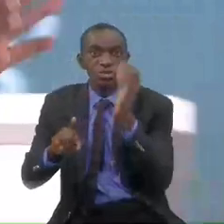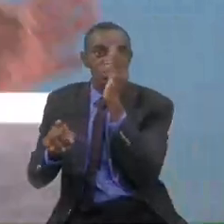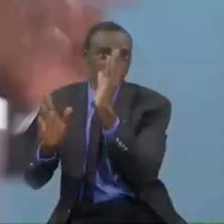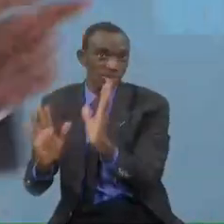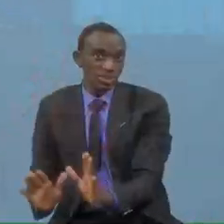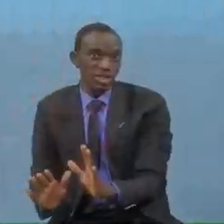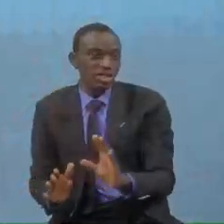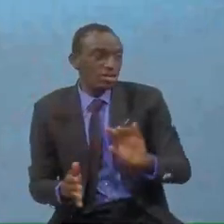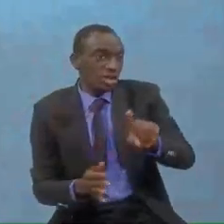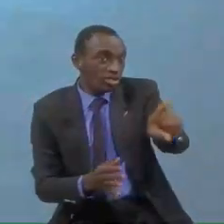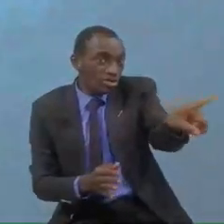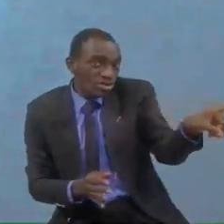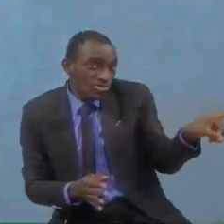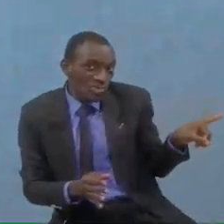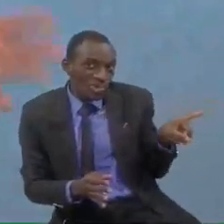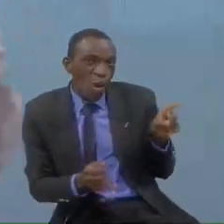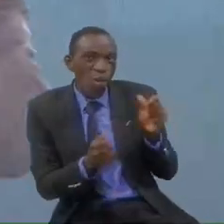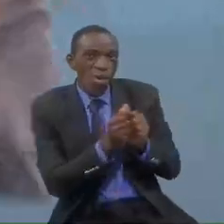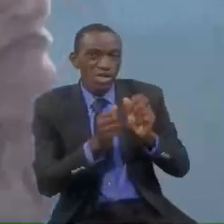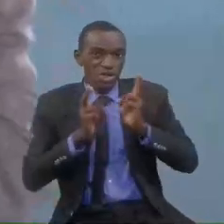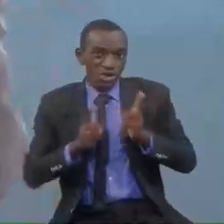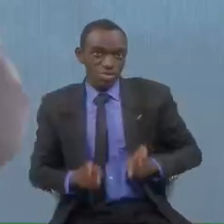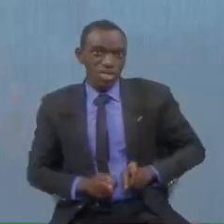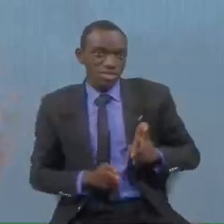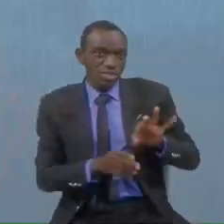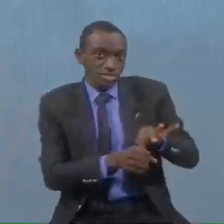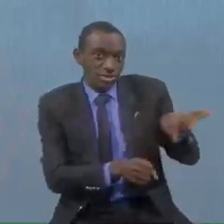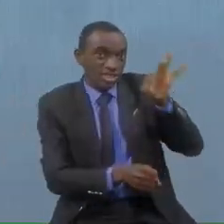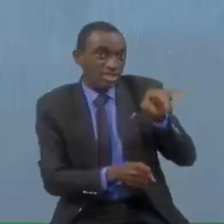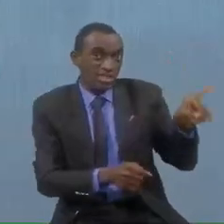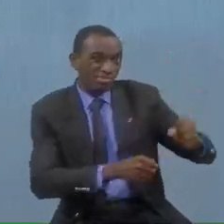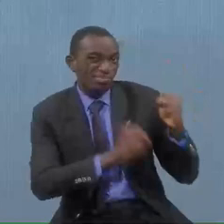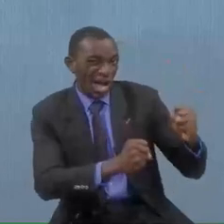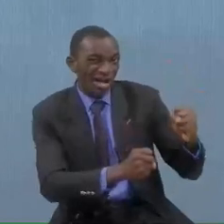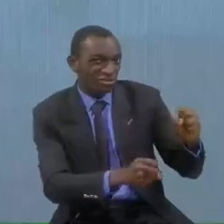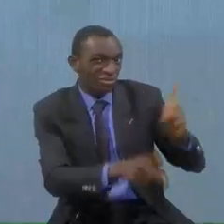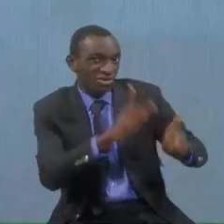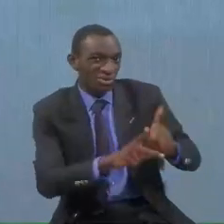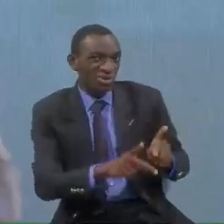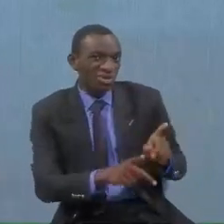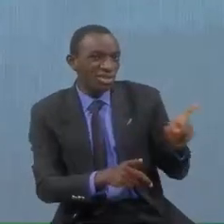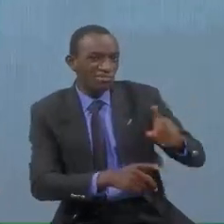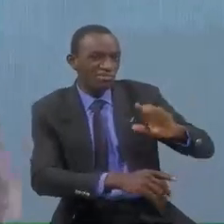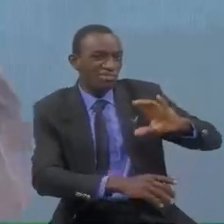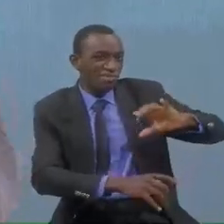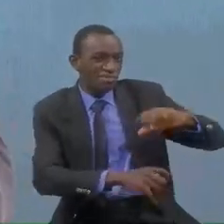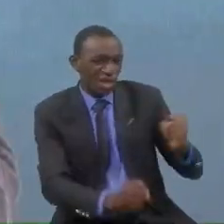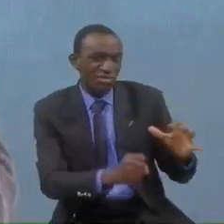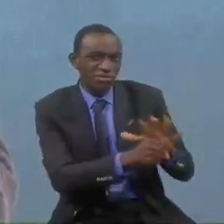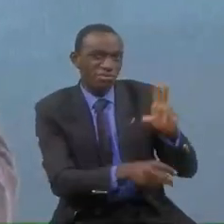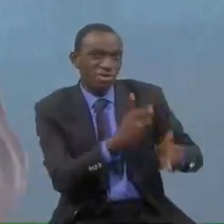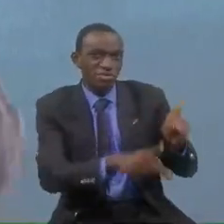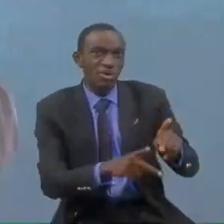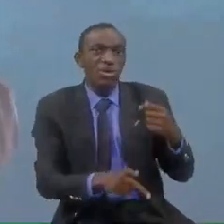avec ces gens-là, avec l'esprit humain, ils sont si puissants, ils sont si forts, nous les connaissons.